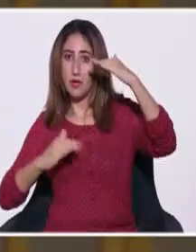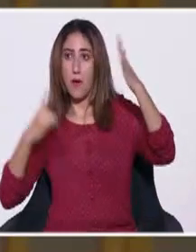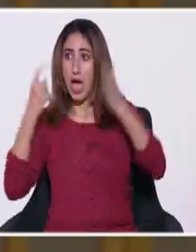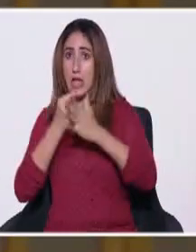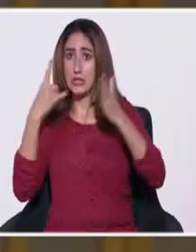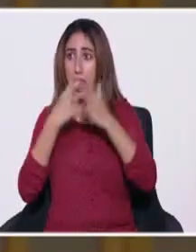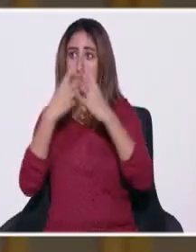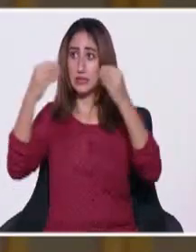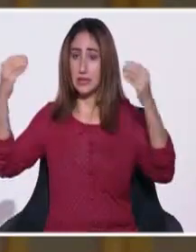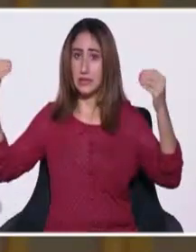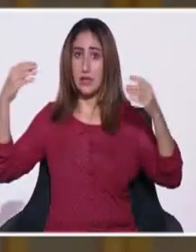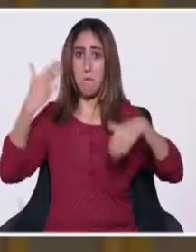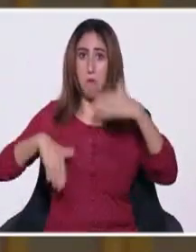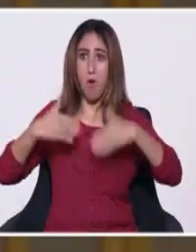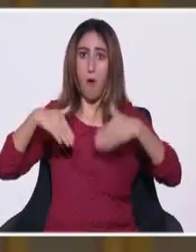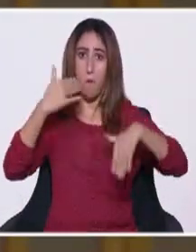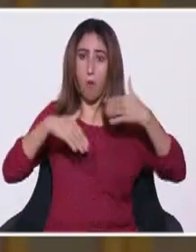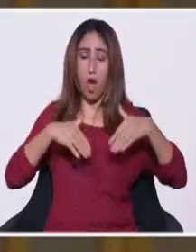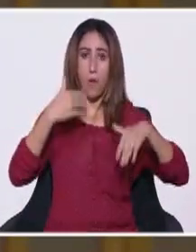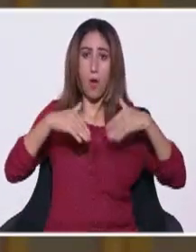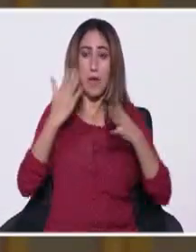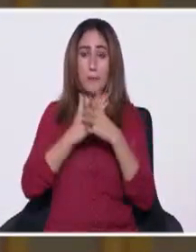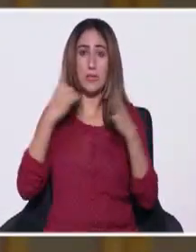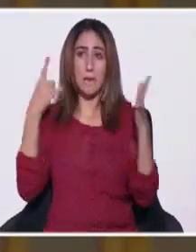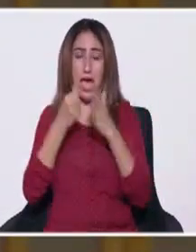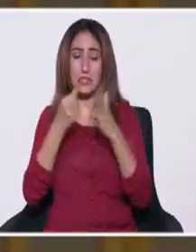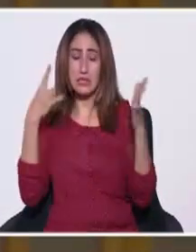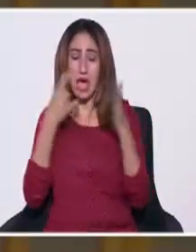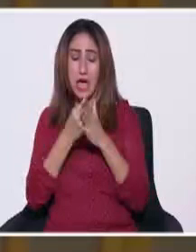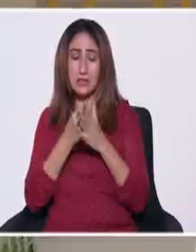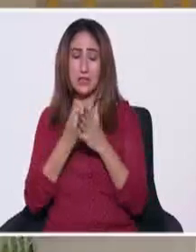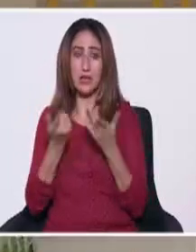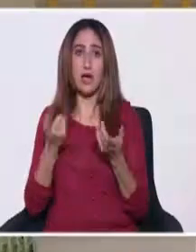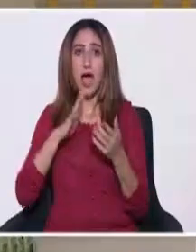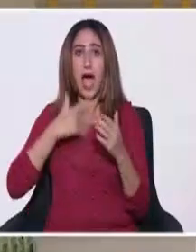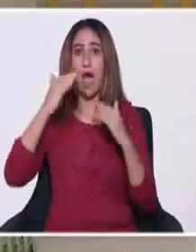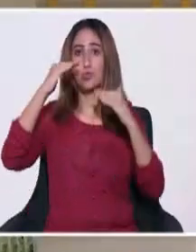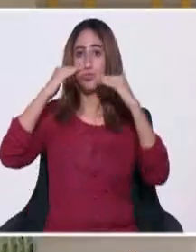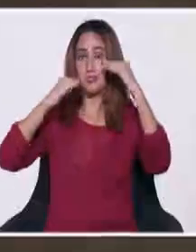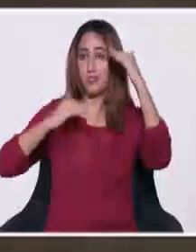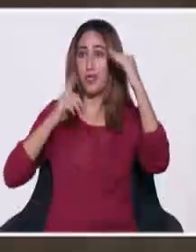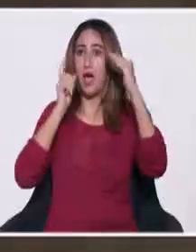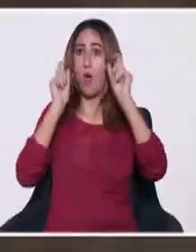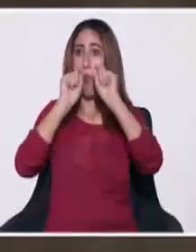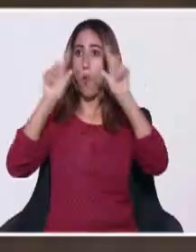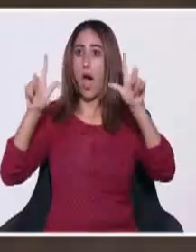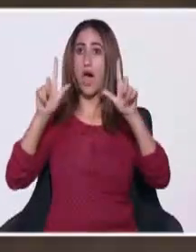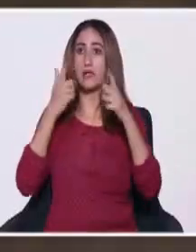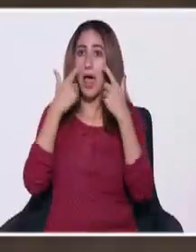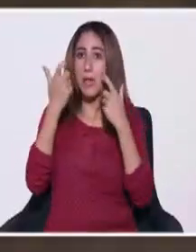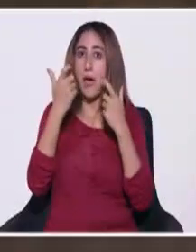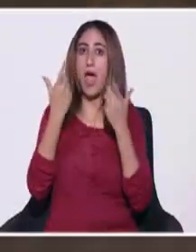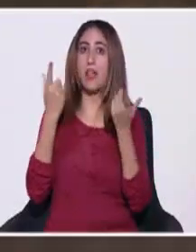كتير اعرفهم اعاقتهم بسبب حوادث. يعني منهم الدكتوره رشا مثلا، ونماذج كتير انا اعرفها، لان